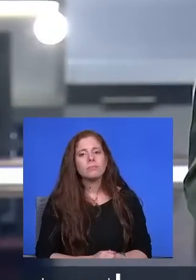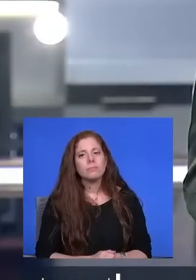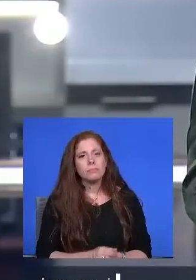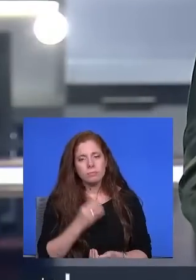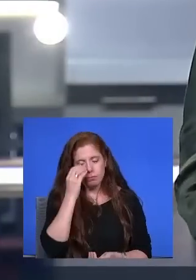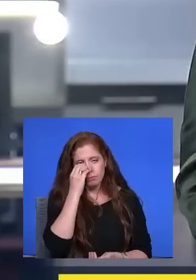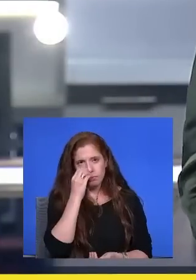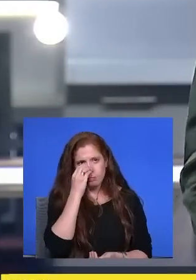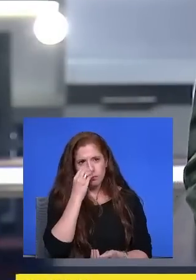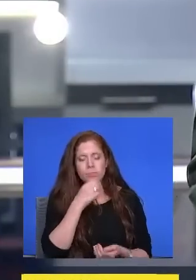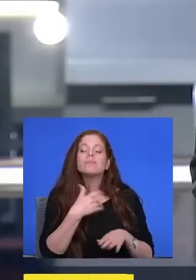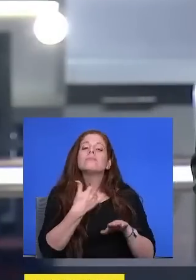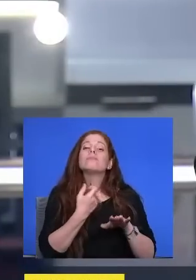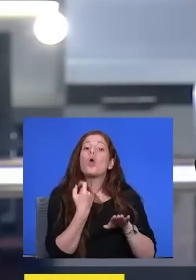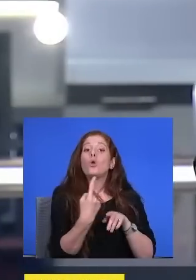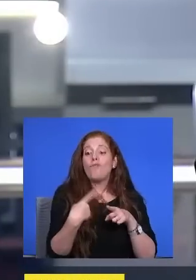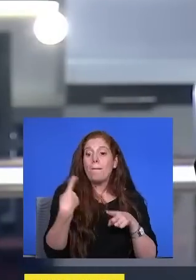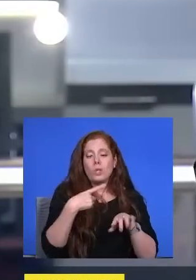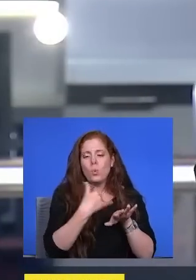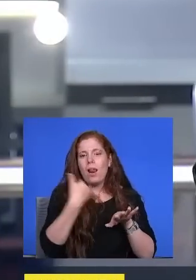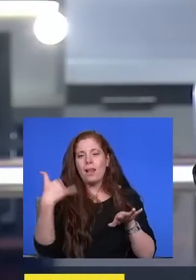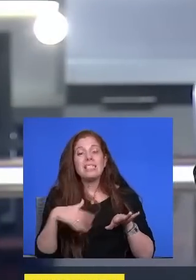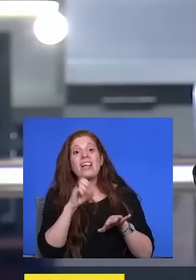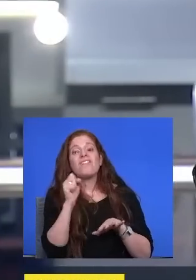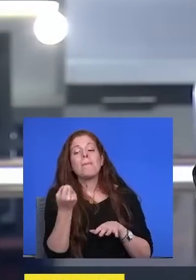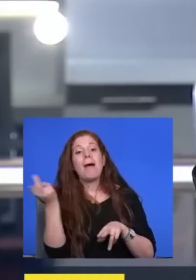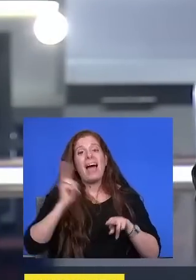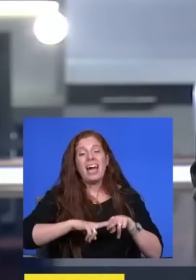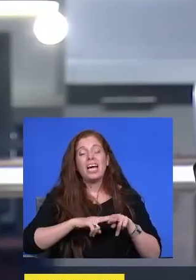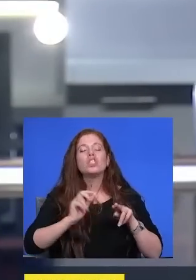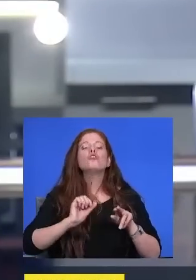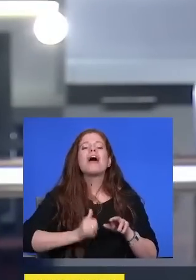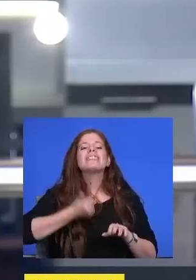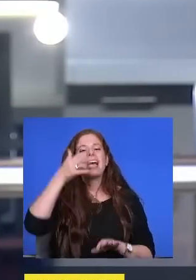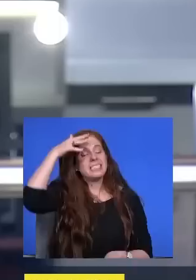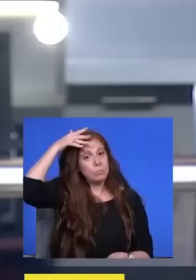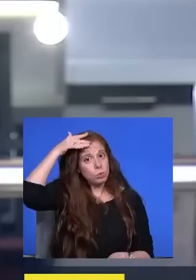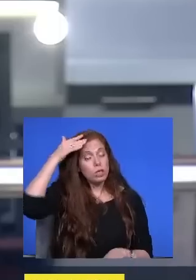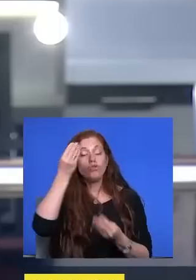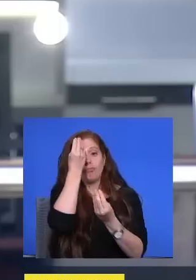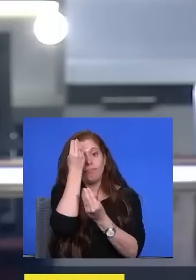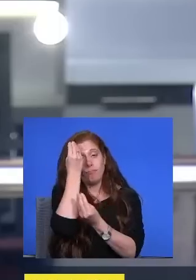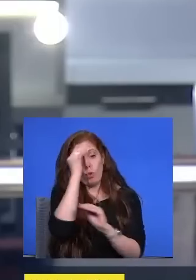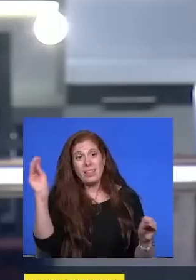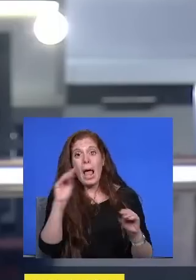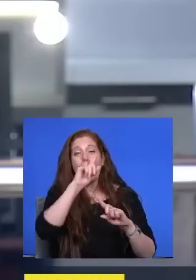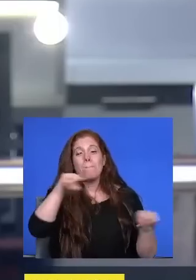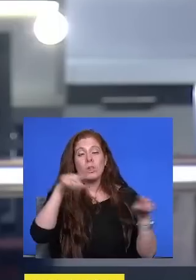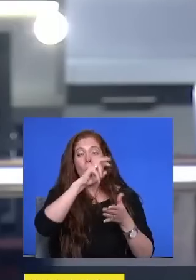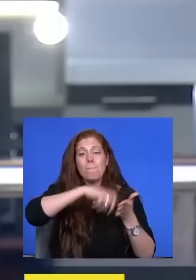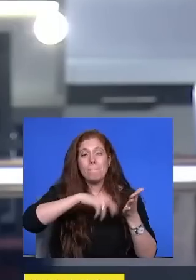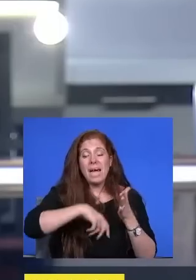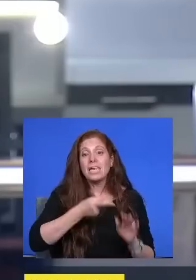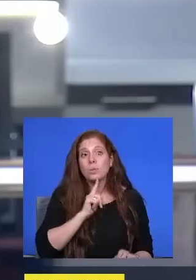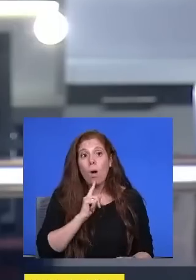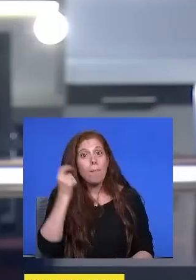ליל הסדר בעוד שבוע בדיוק, ואם אחרי שהשר סמוטריץ' הודיע על ביטול מס הסוכר, חשבתם שבקבוקי השתייה המתוקה יוזילו את